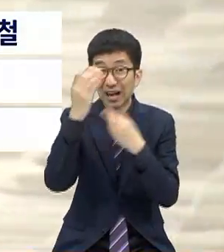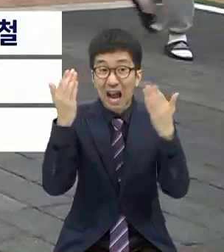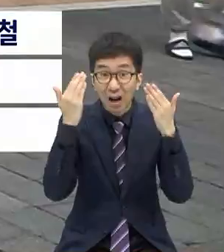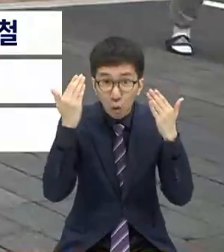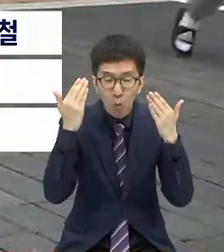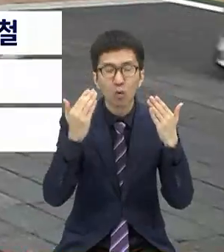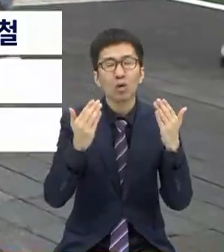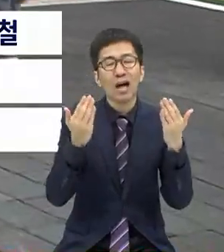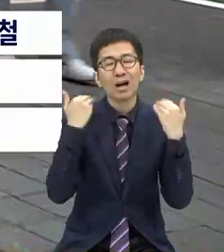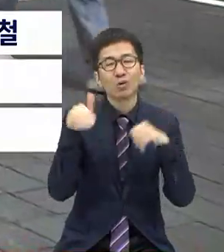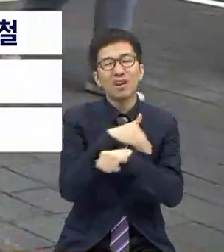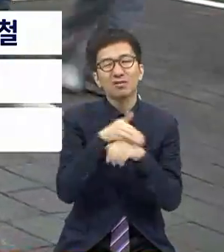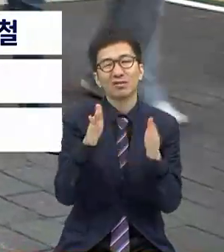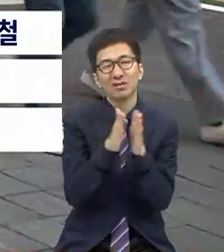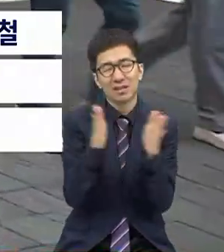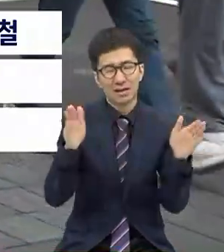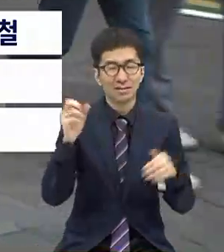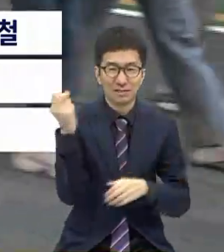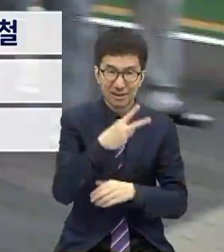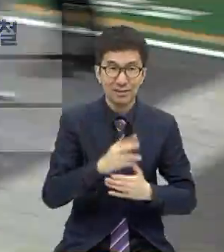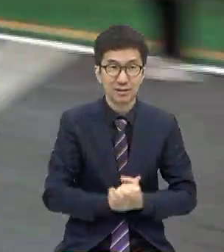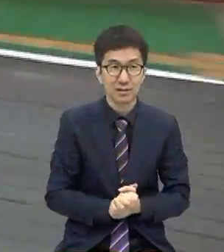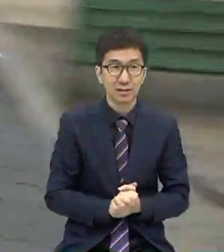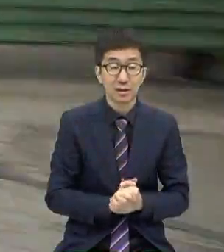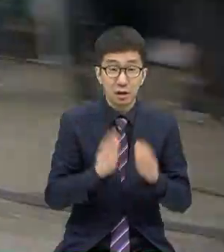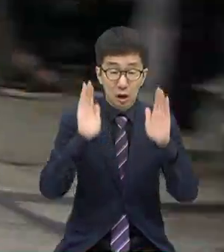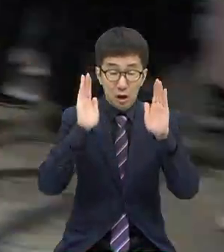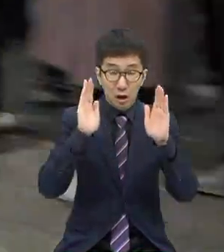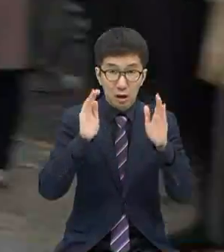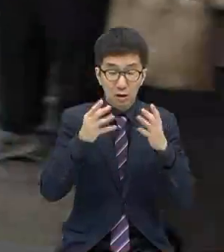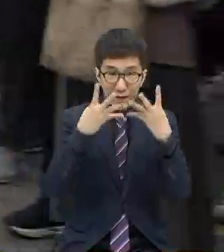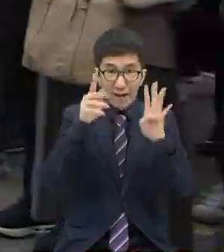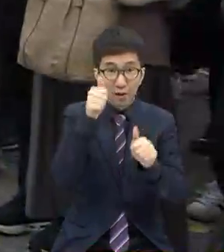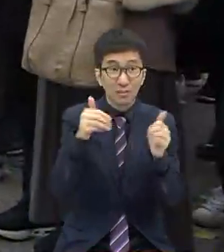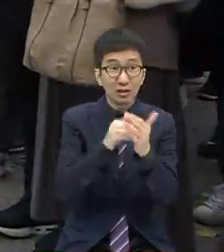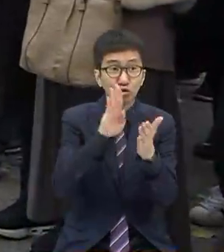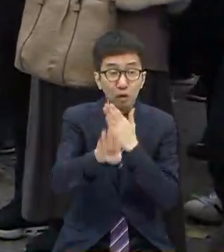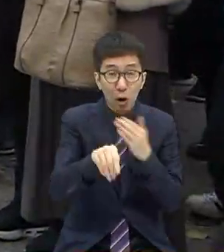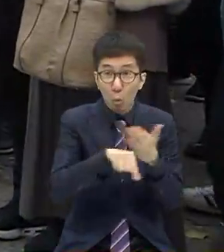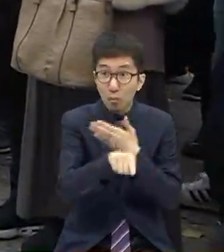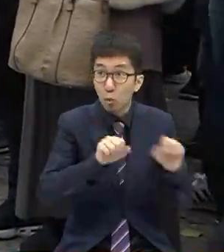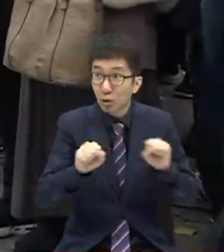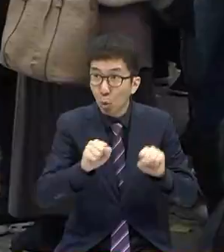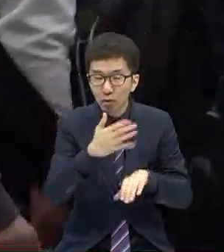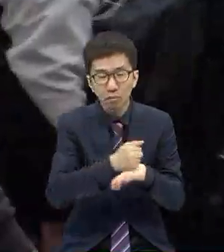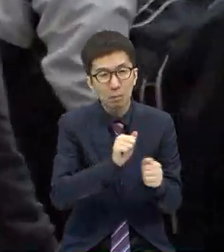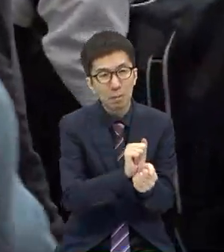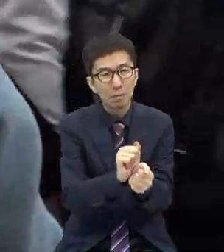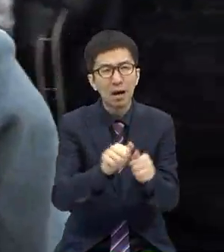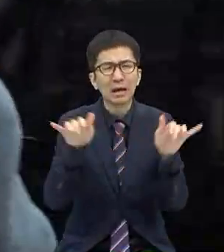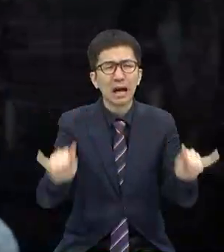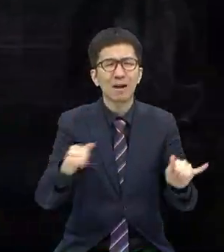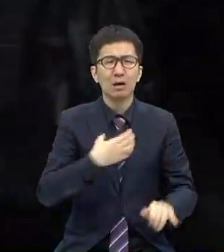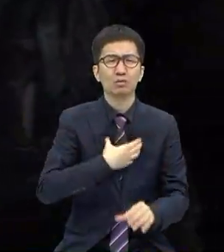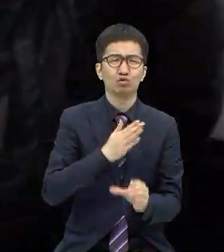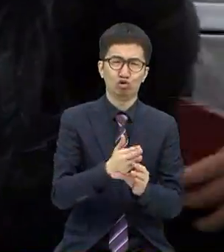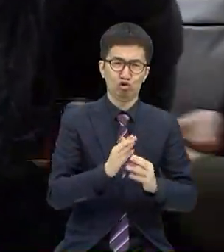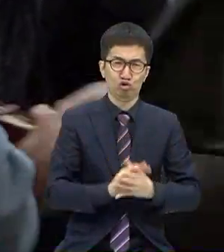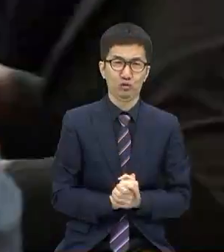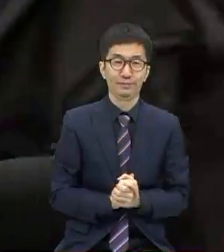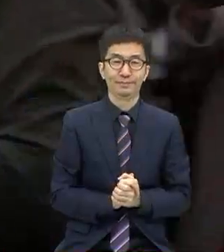상황. 수능 이후 학생들의 외부 활동이 늘어나면 감염 위험이 더 커질 수밖에 없어 긴장을 늦출 수